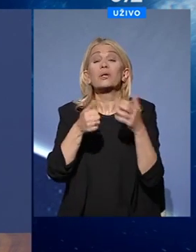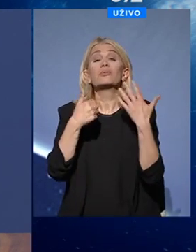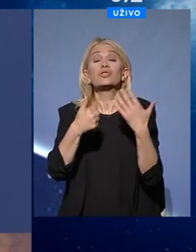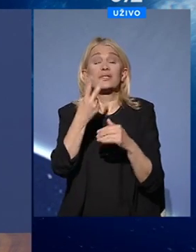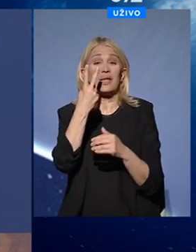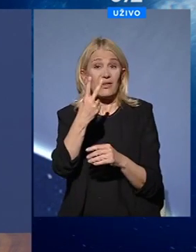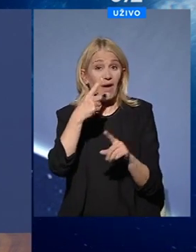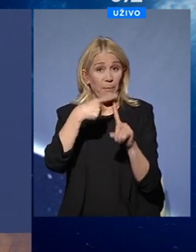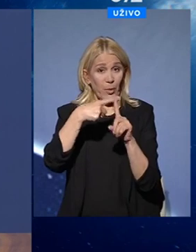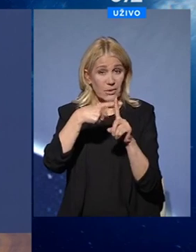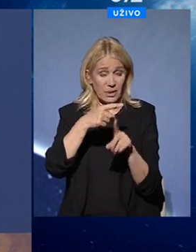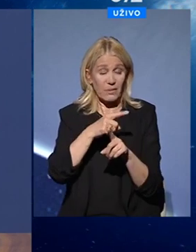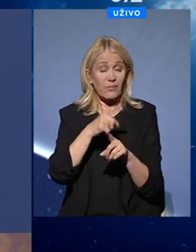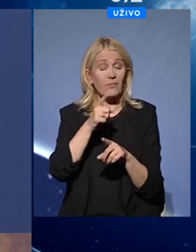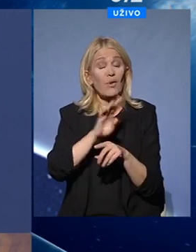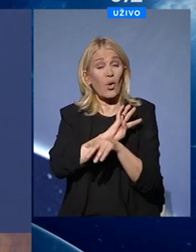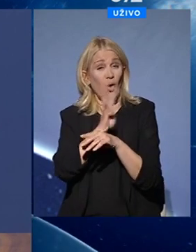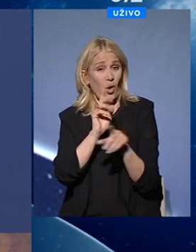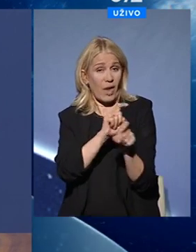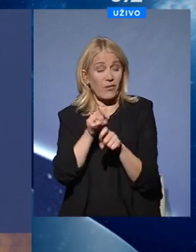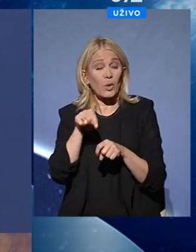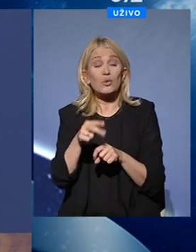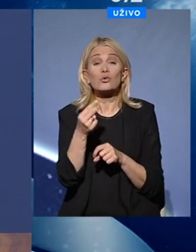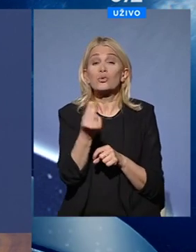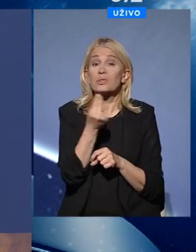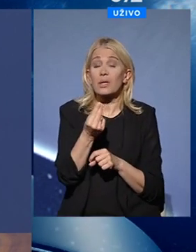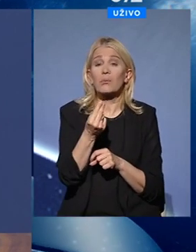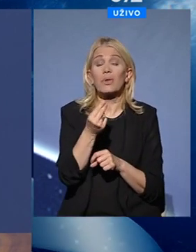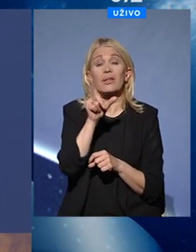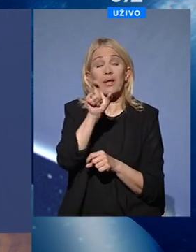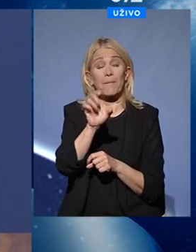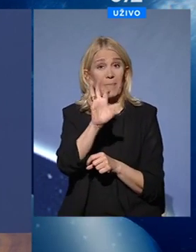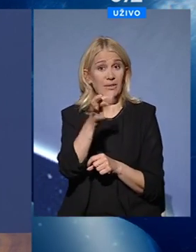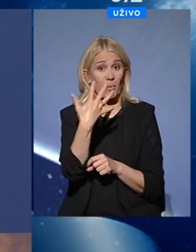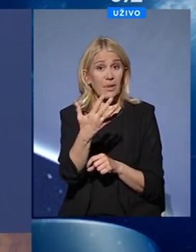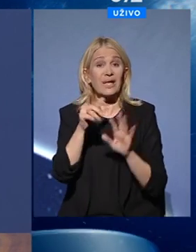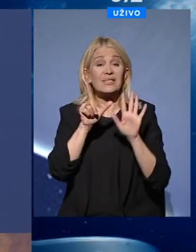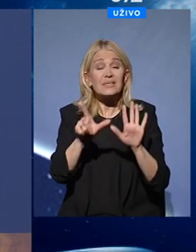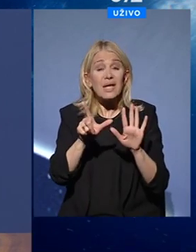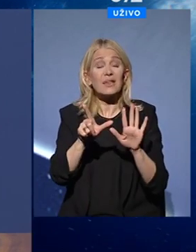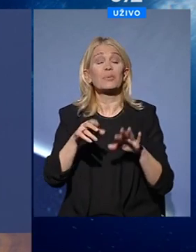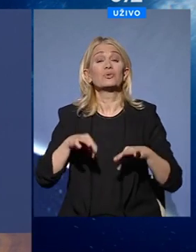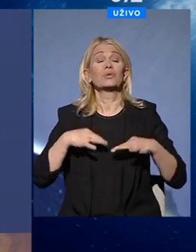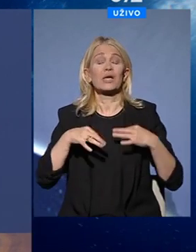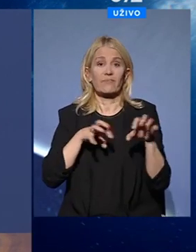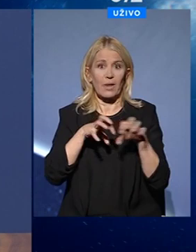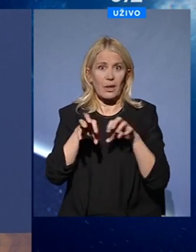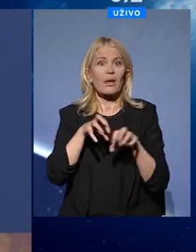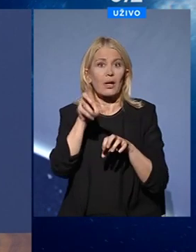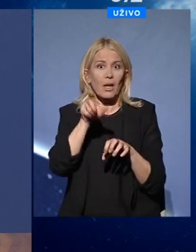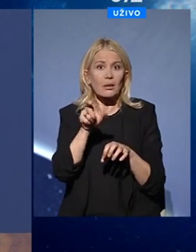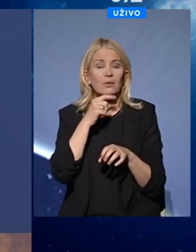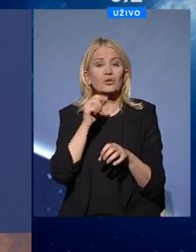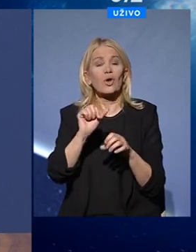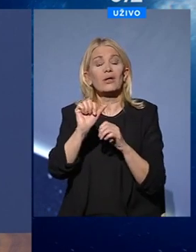4862 pozitivna slučaja u Srbiji, njih 557 su zdravstveni radnici, što čini